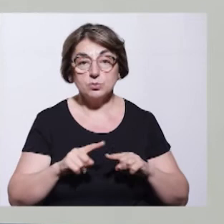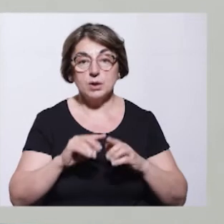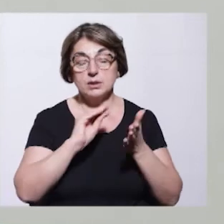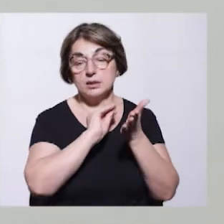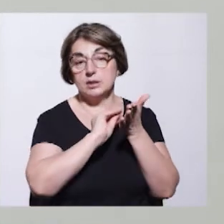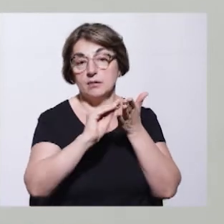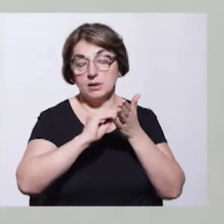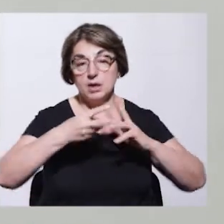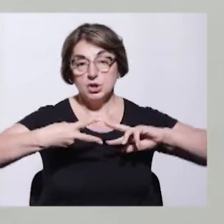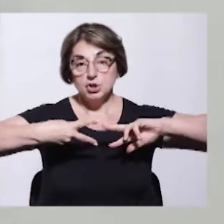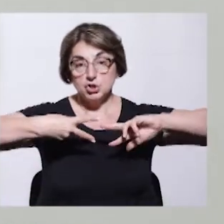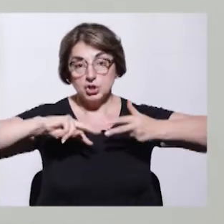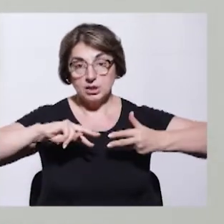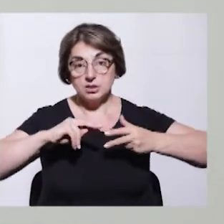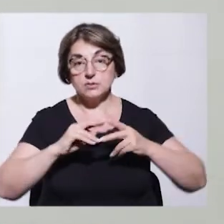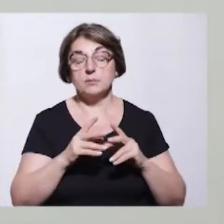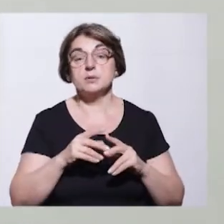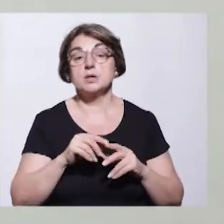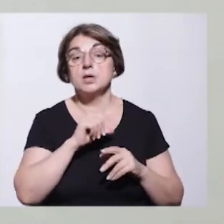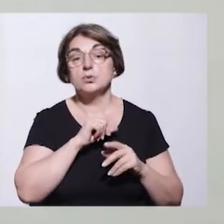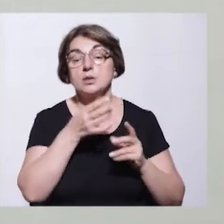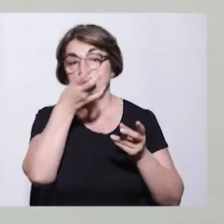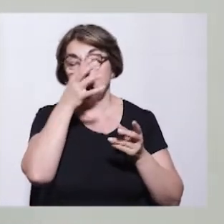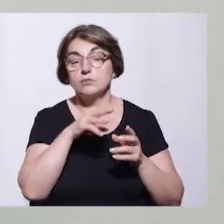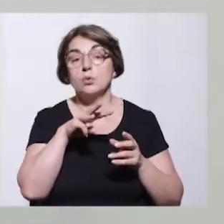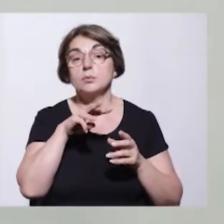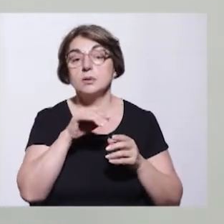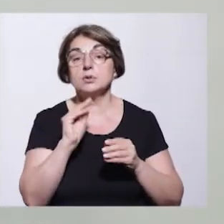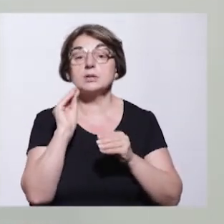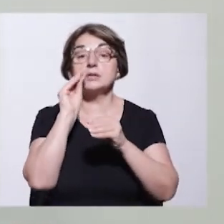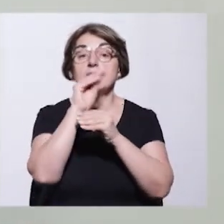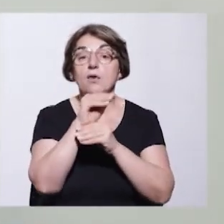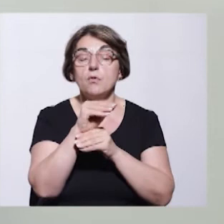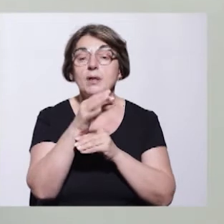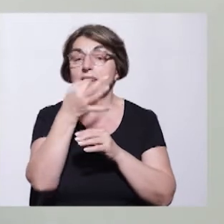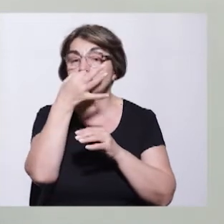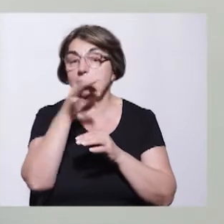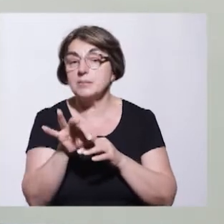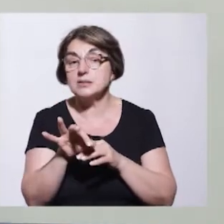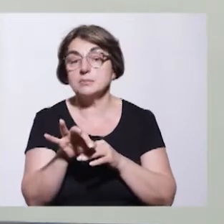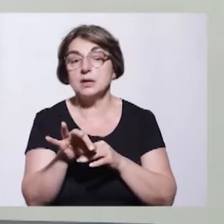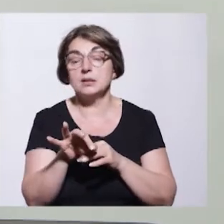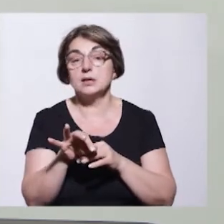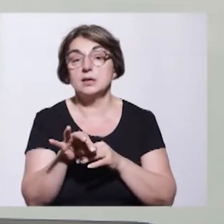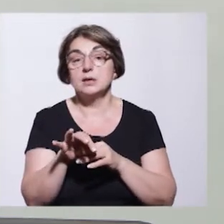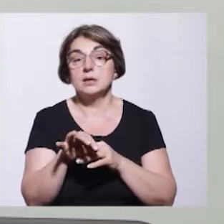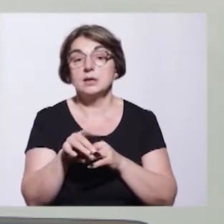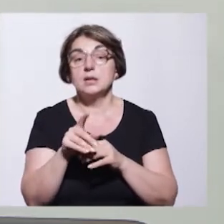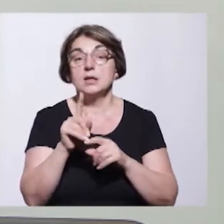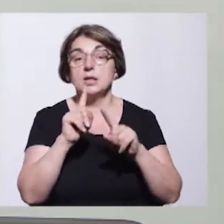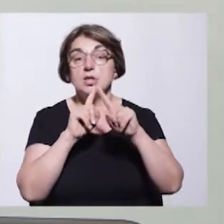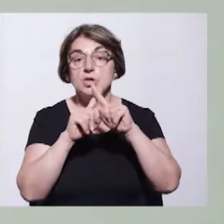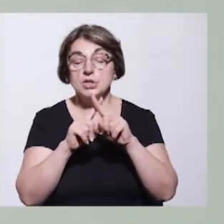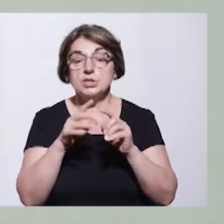ჩანაცვლების რეაქცია. დავტოვოთ მეთანი, დავუმატოთ მას ნებისმიერი X